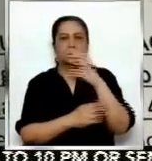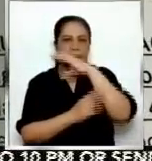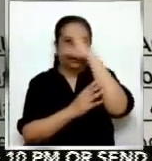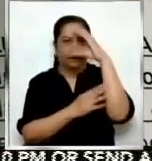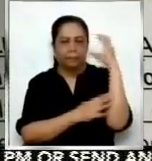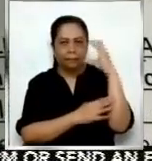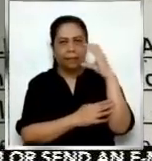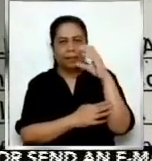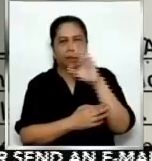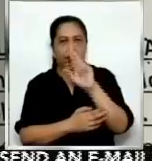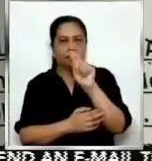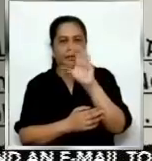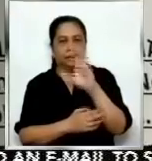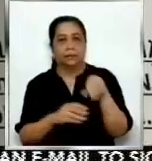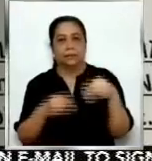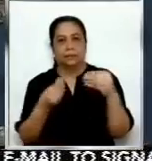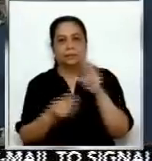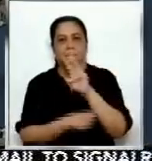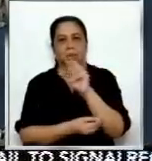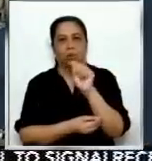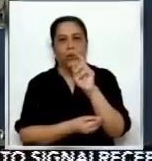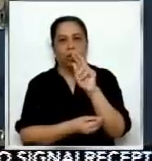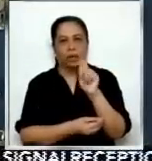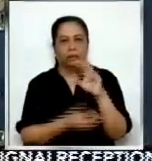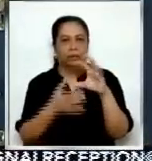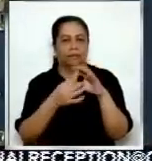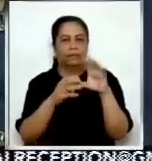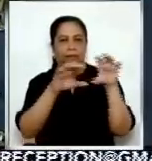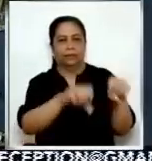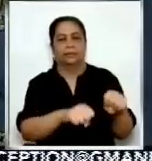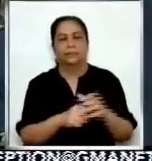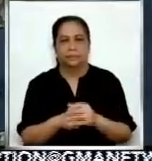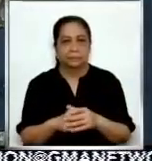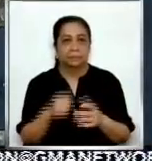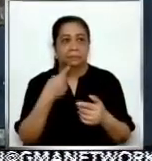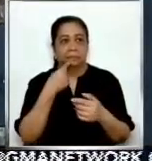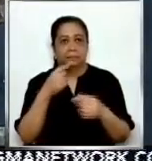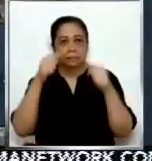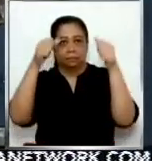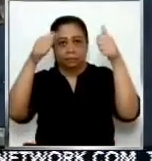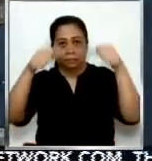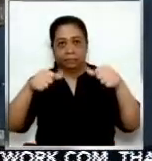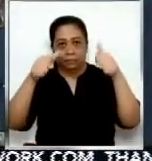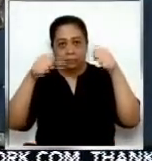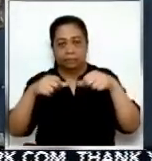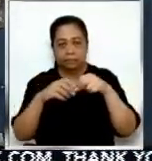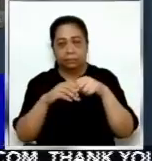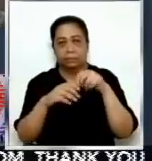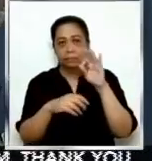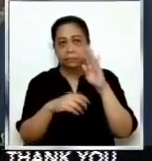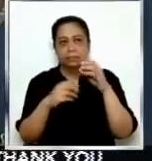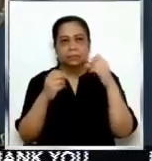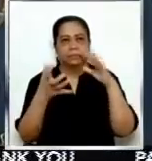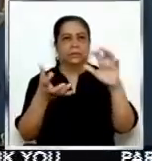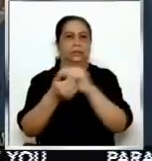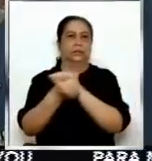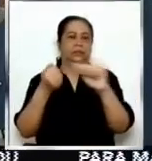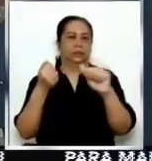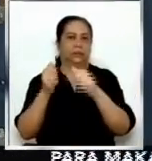sa paglalabas ng mga warrant of arrest. Accordingly, doon sa mga post niya damaging tsaka